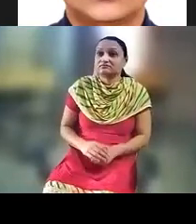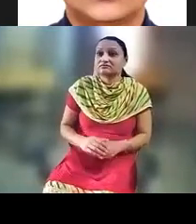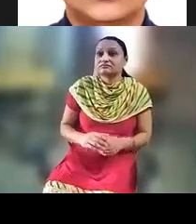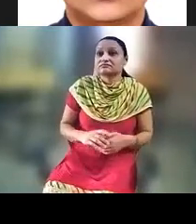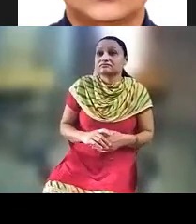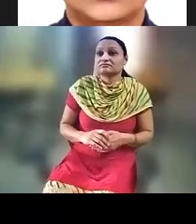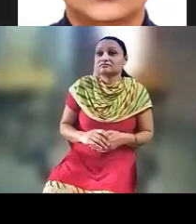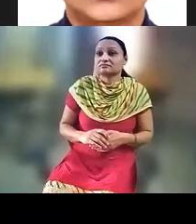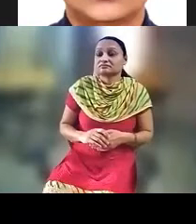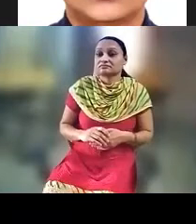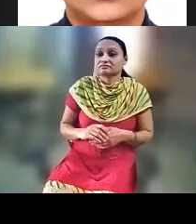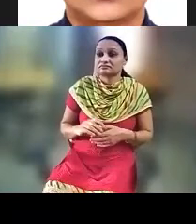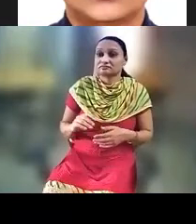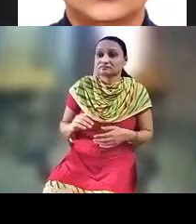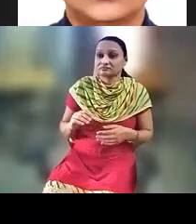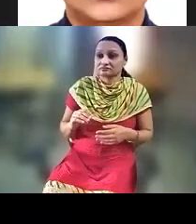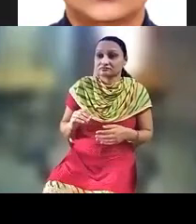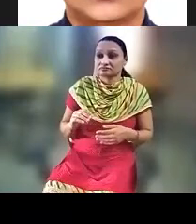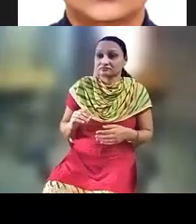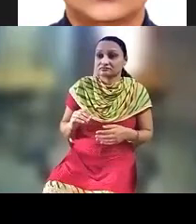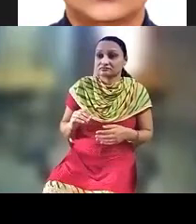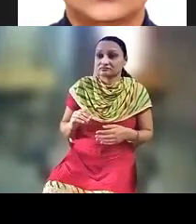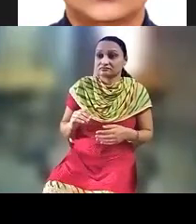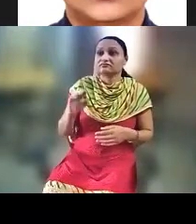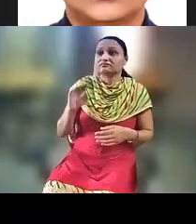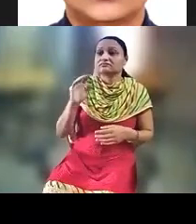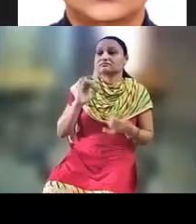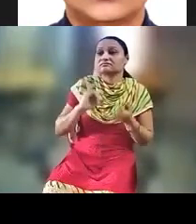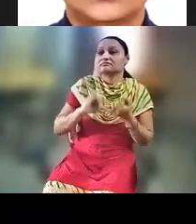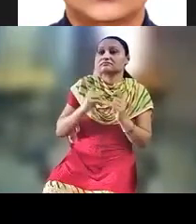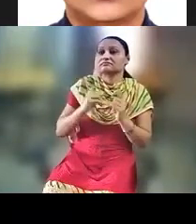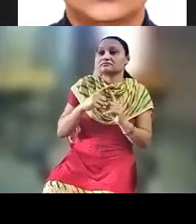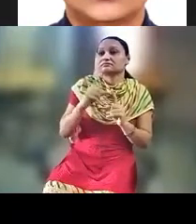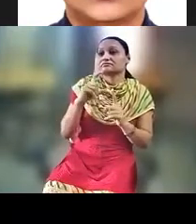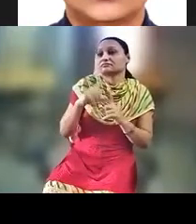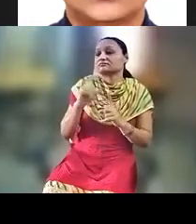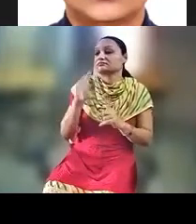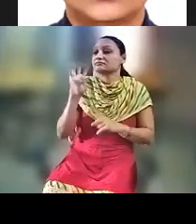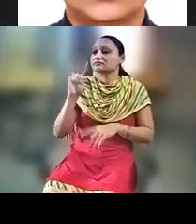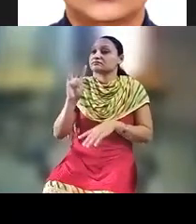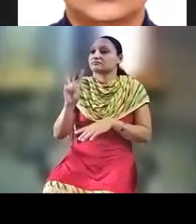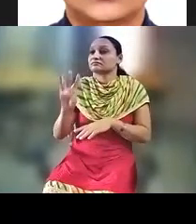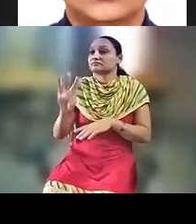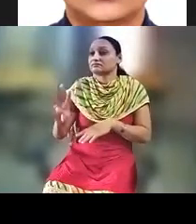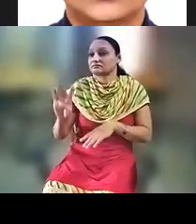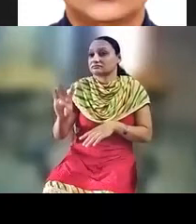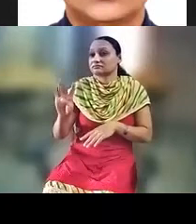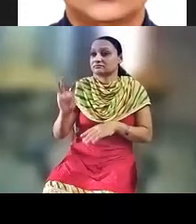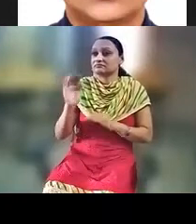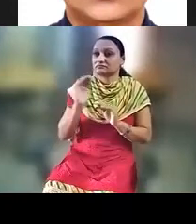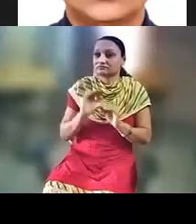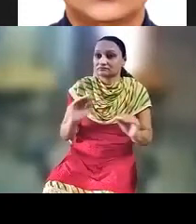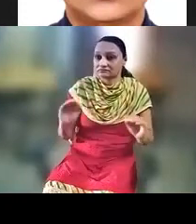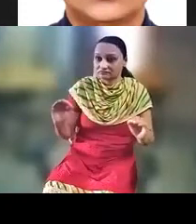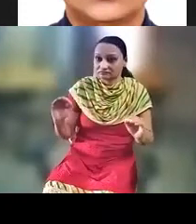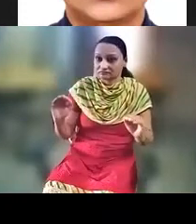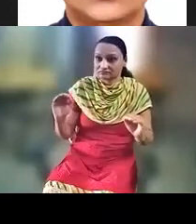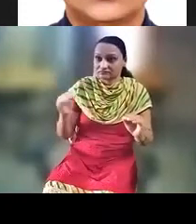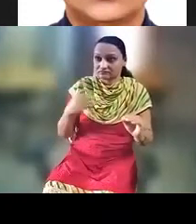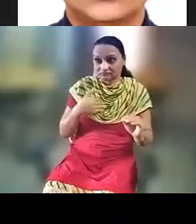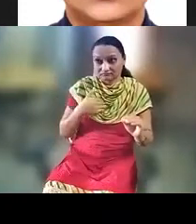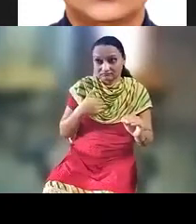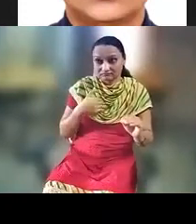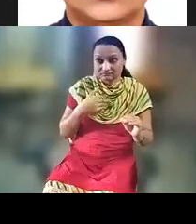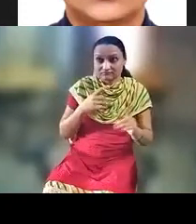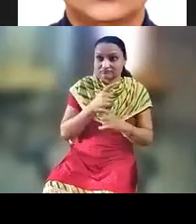सो 4th क्लास के बच्चे जिनको पढ़ना नहीं आता, इससे रिलेटेड मैंने अखबार में एक